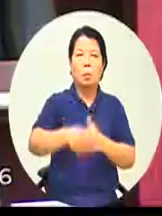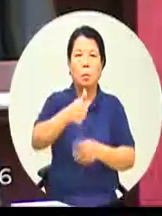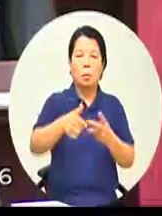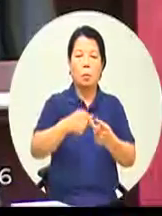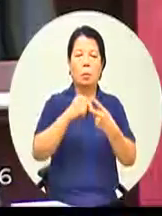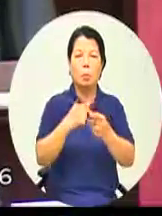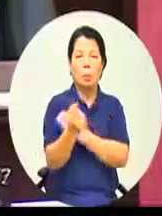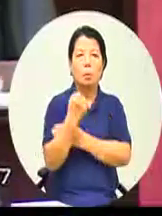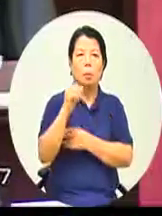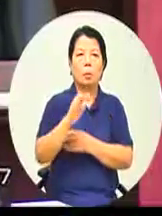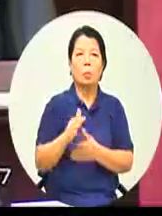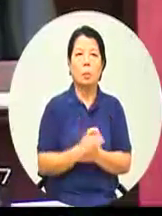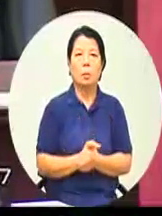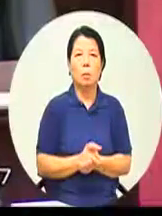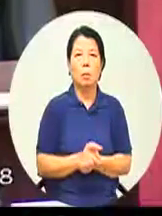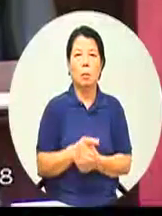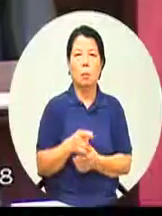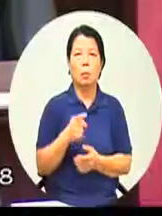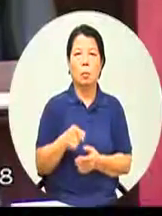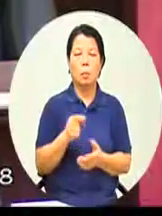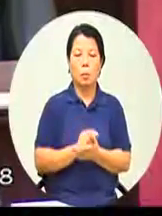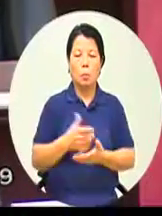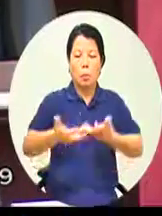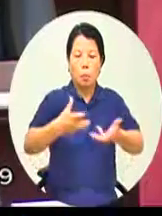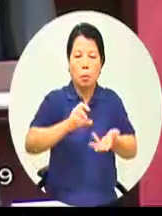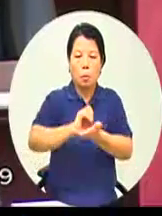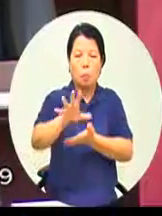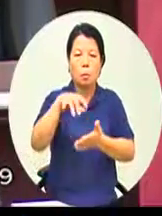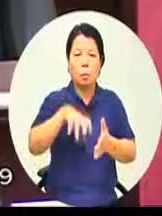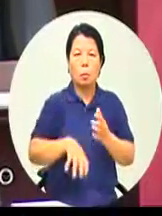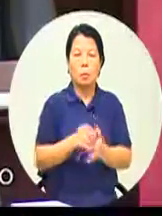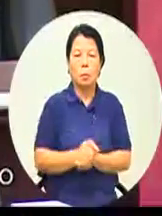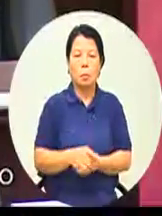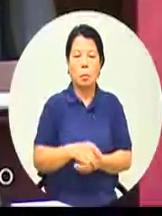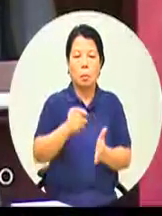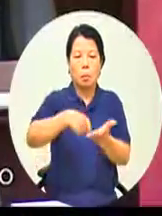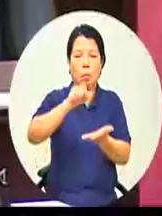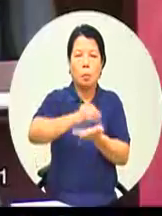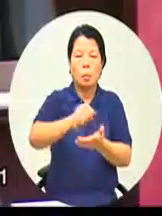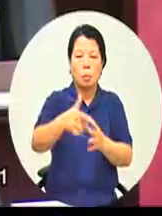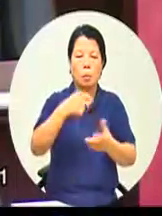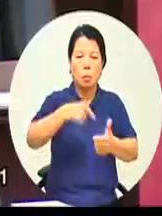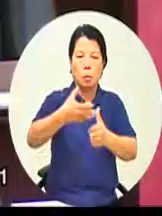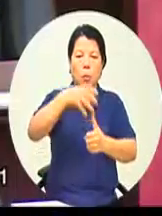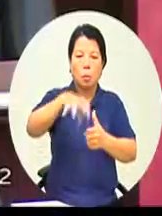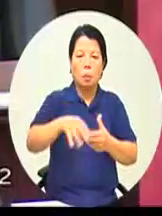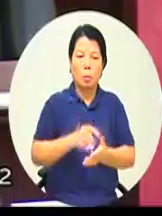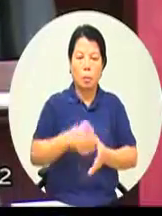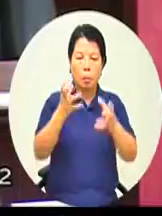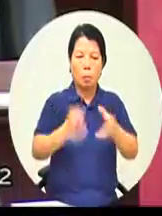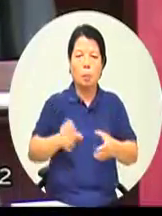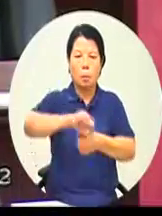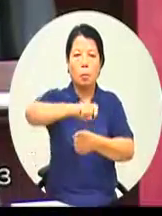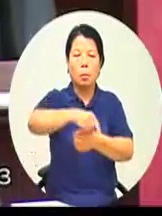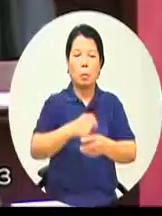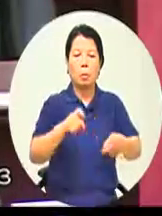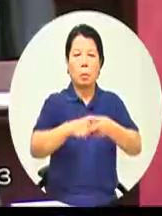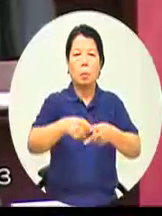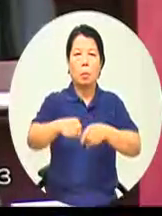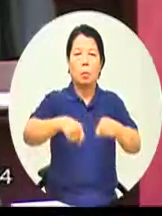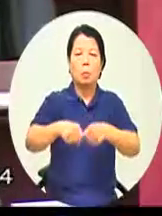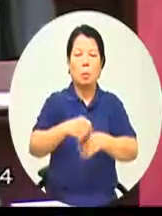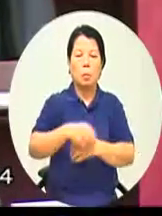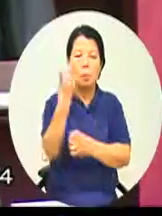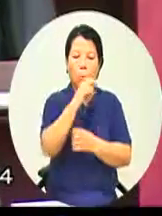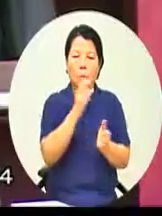我看到在我们的这个业务报告里面有特别提到我们教育局要增设一个工程管理科，那